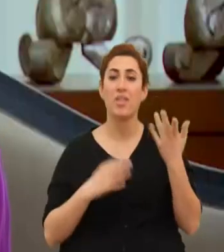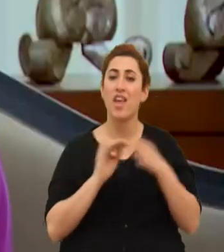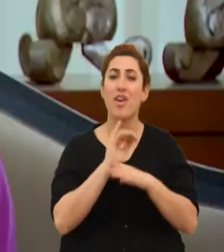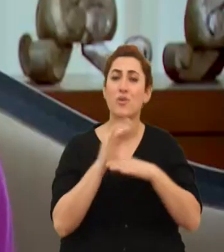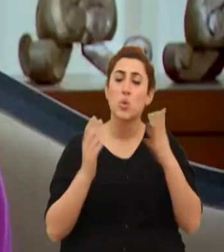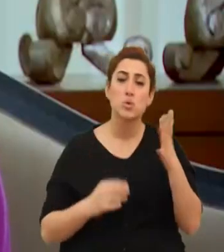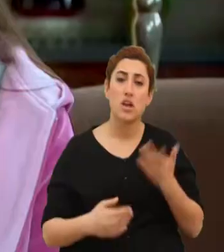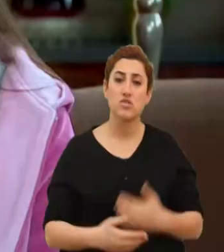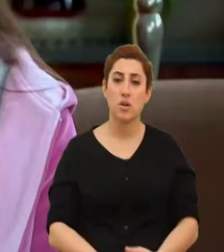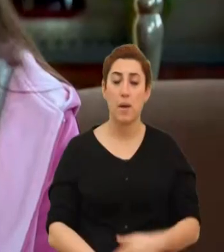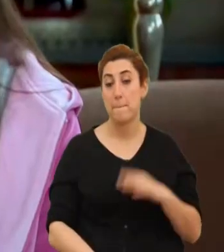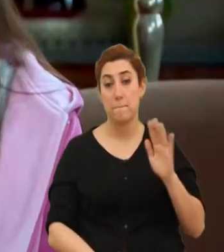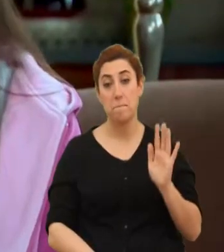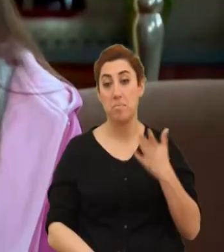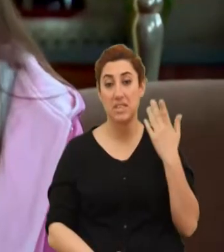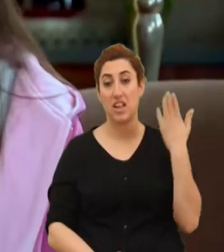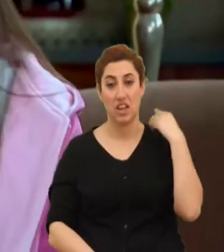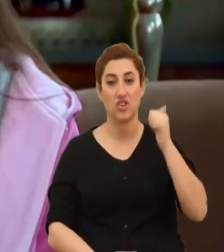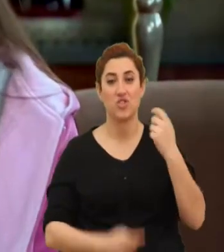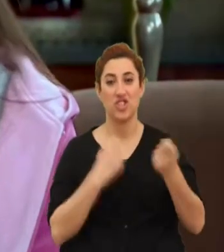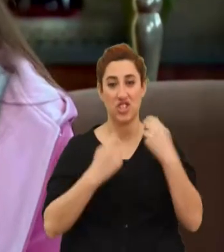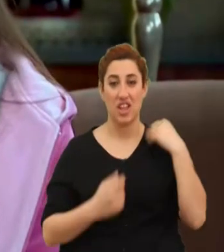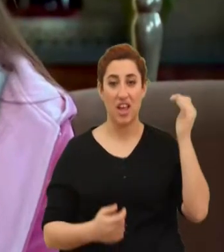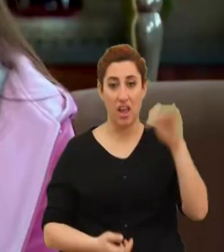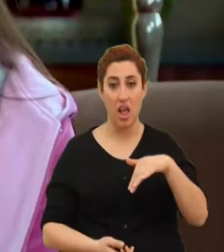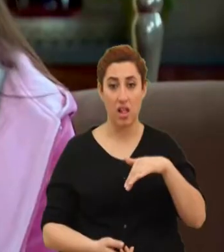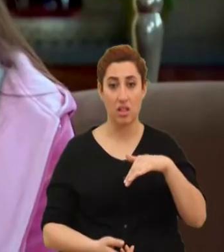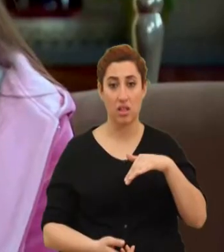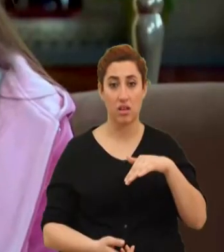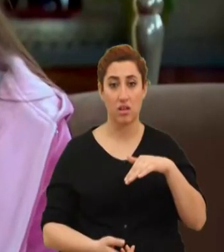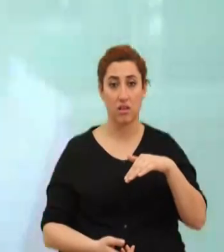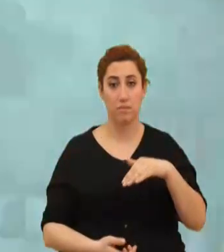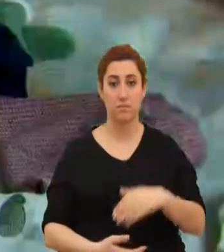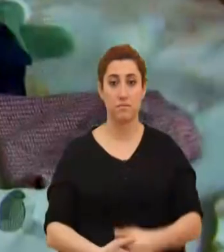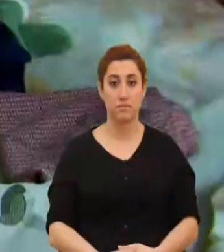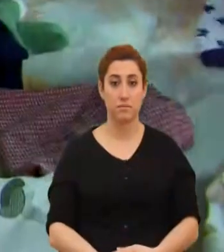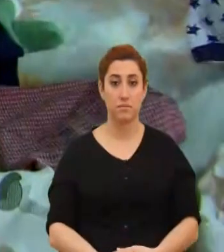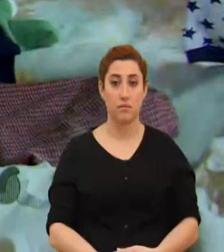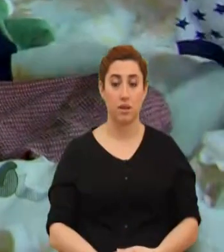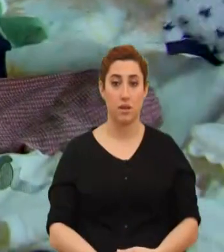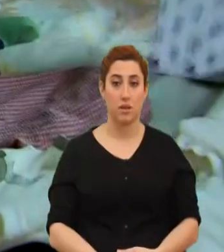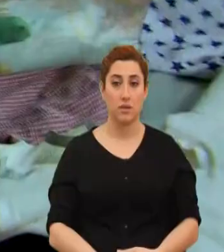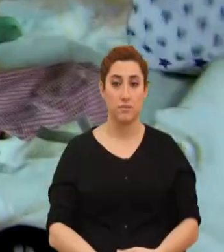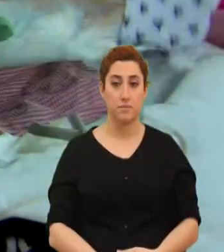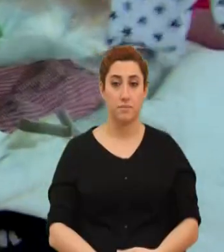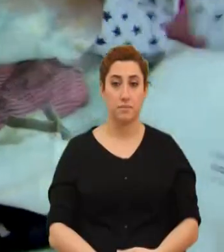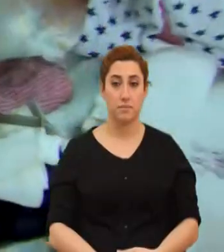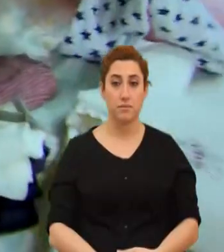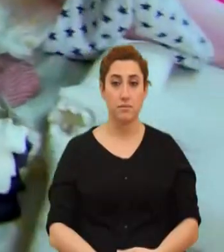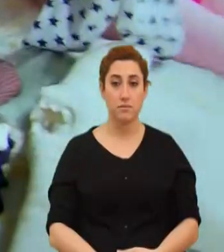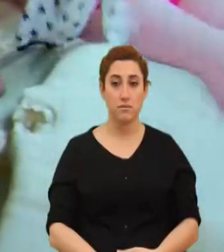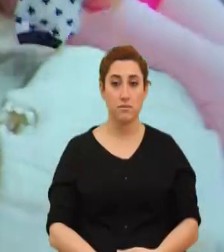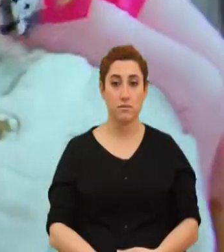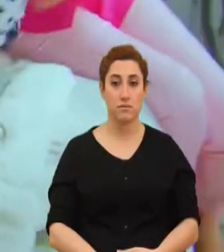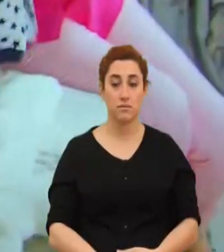ne yaşıyorsun acaba? Mesela geçen gün işten geldi. Geçmiş, biricik yatak odasında Mahmut